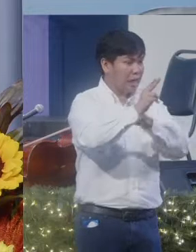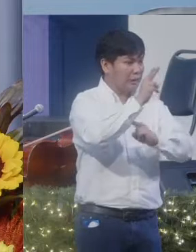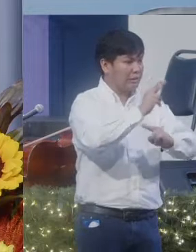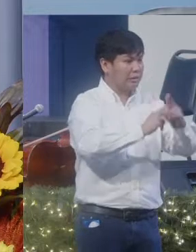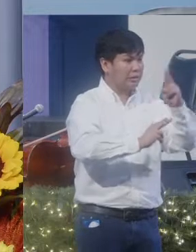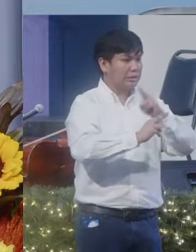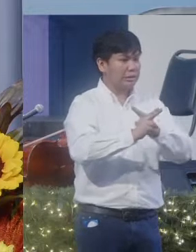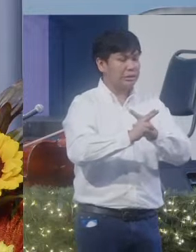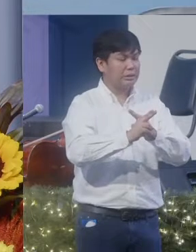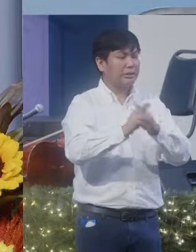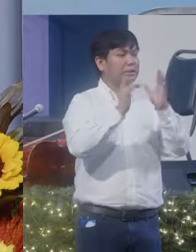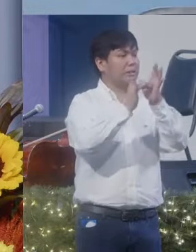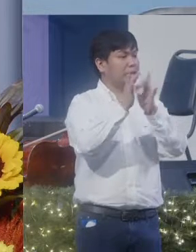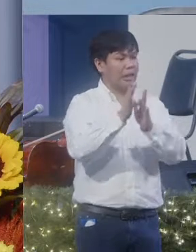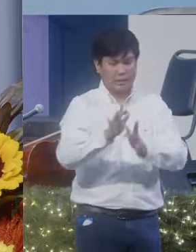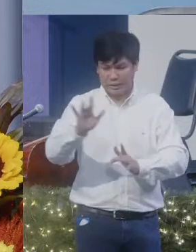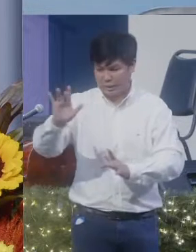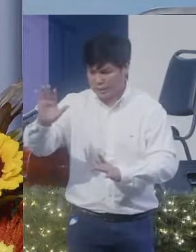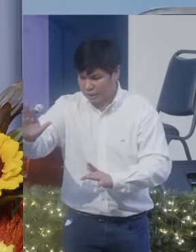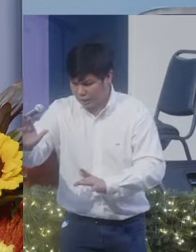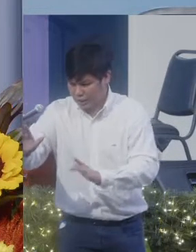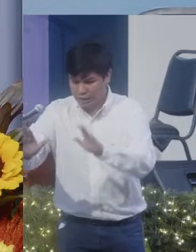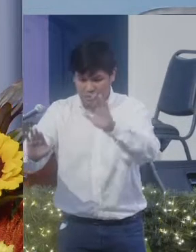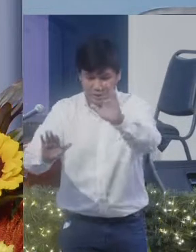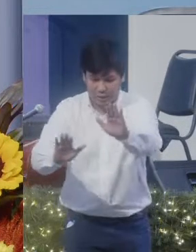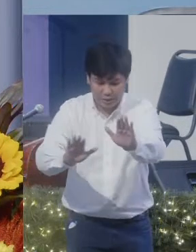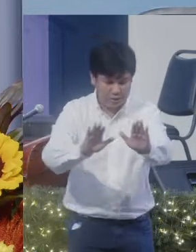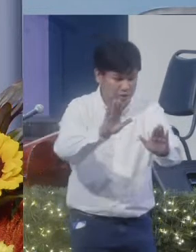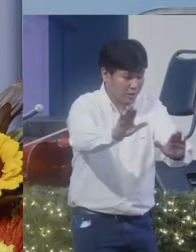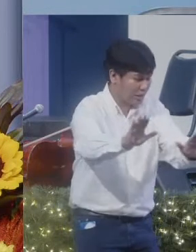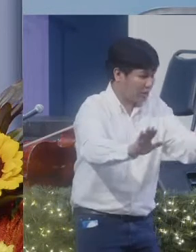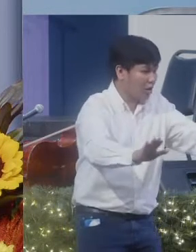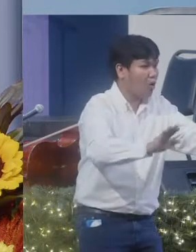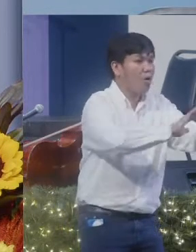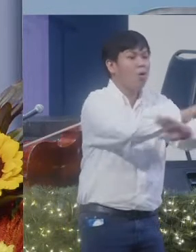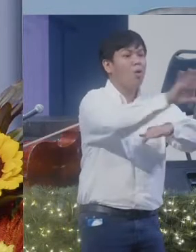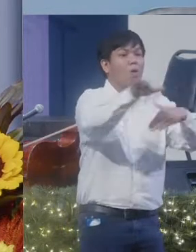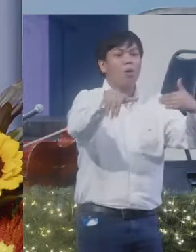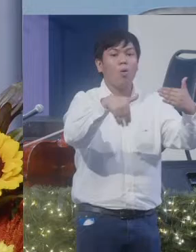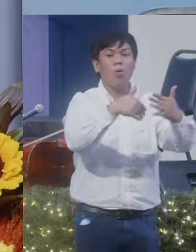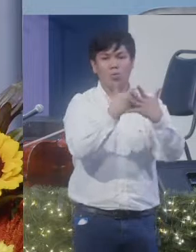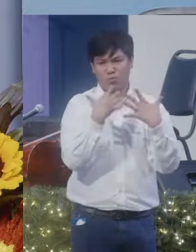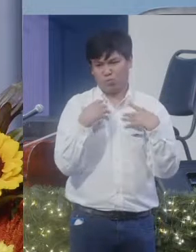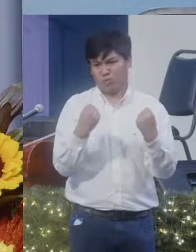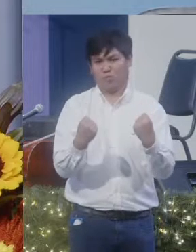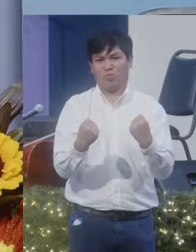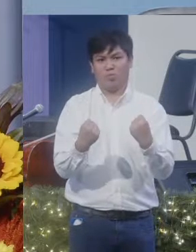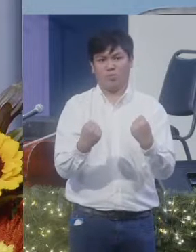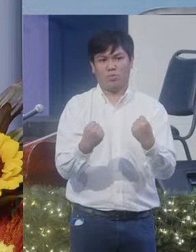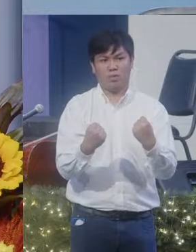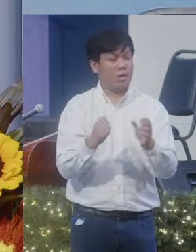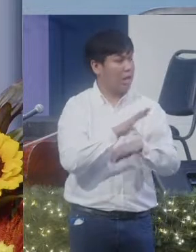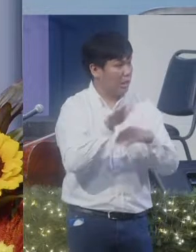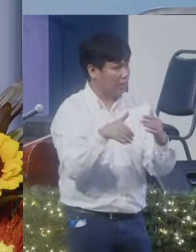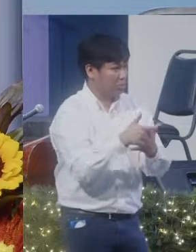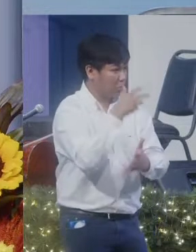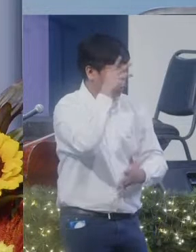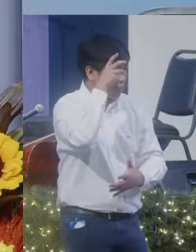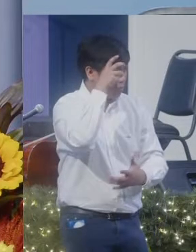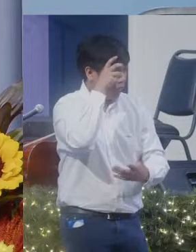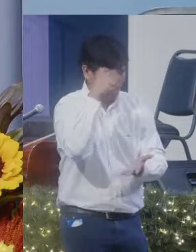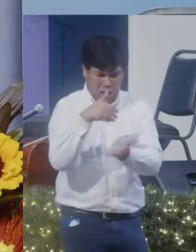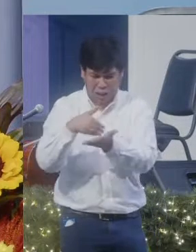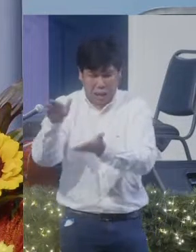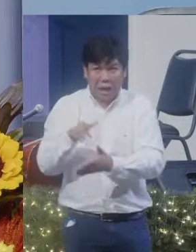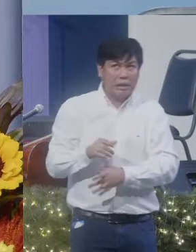of them and he healed them." Lahat. "And demons also came out of many, crying, 'You are the Son of God.'